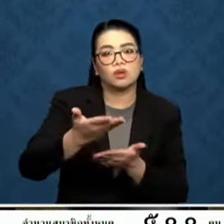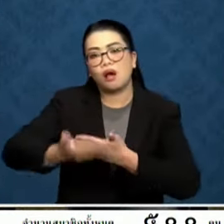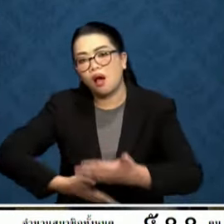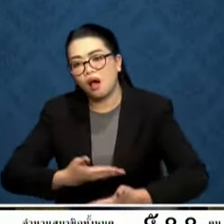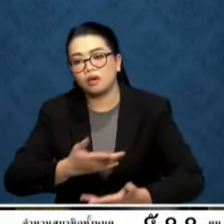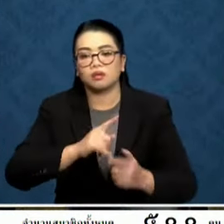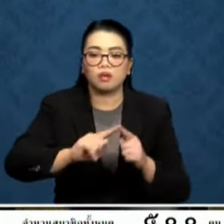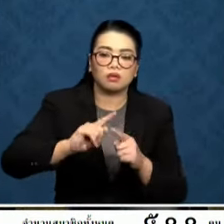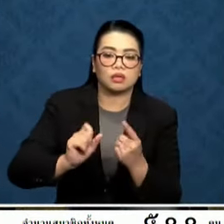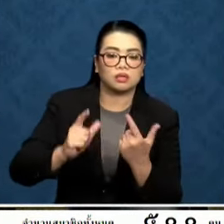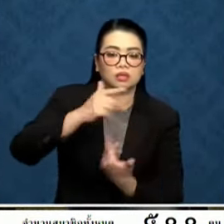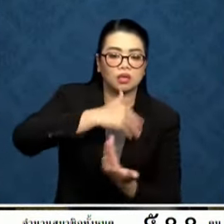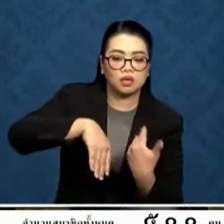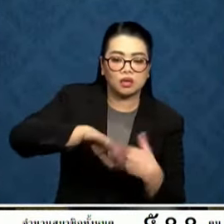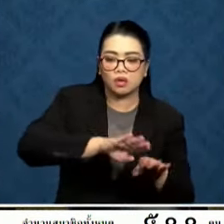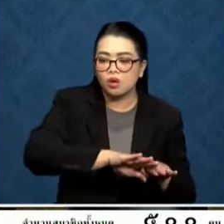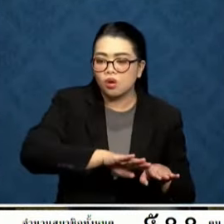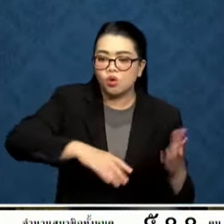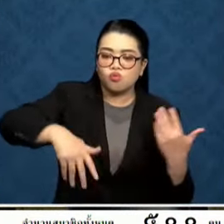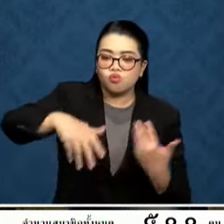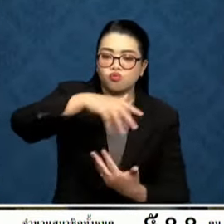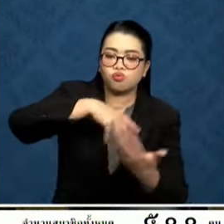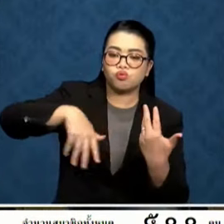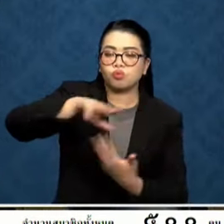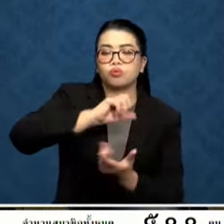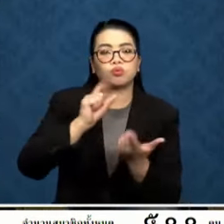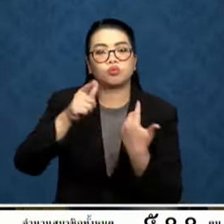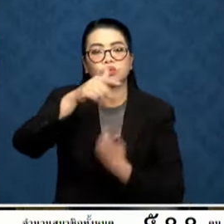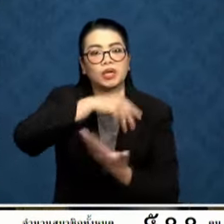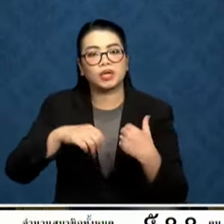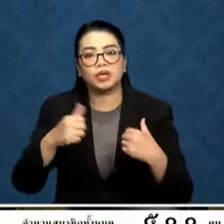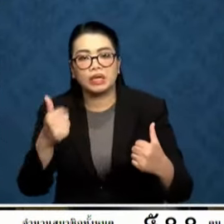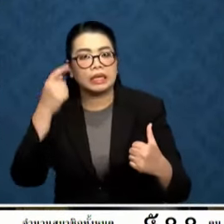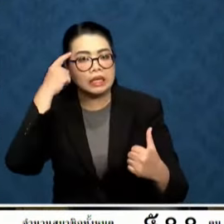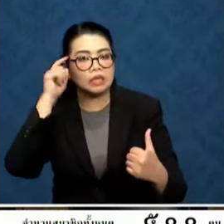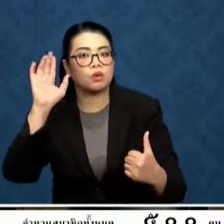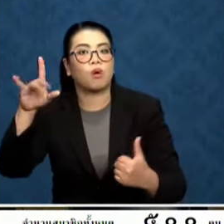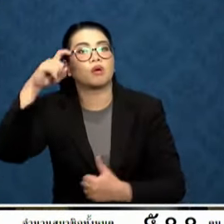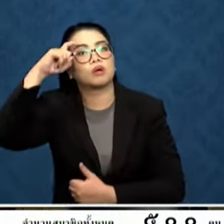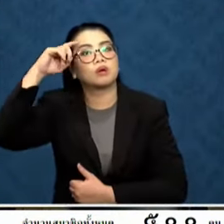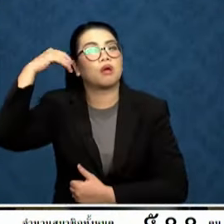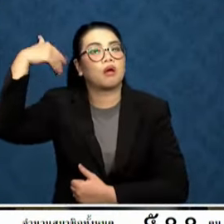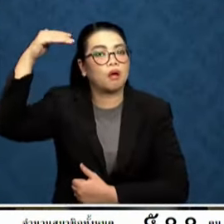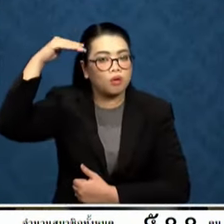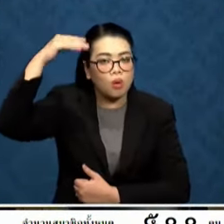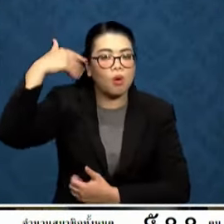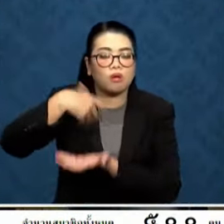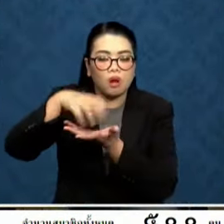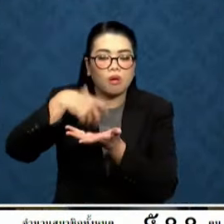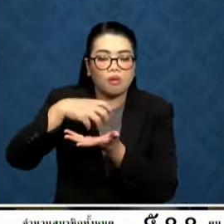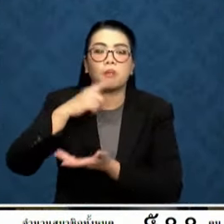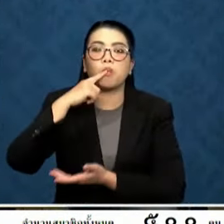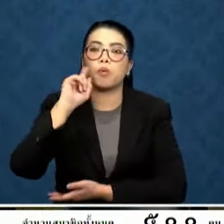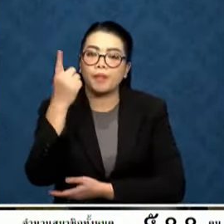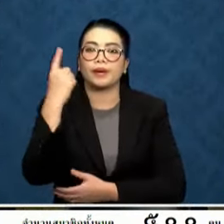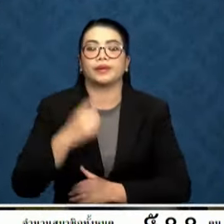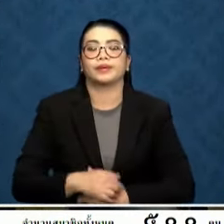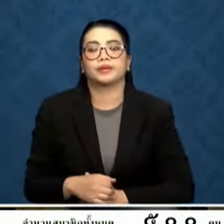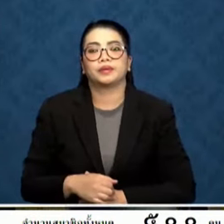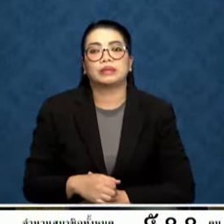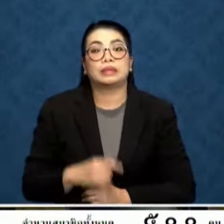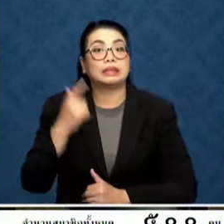ทำให้เกิดพายุหมุนทางเศรษฐกิจอย่างที่ท่านนายกเมื่อกี้ก็ได้แถลงอีกยอีกรอบนึง